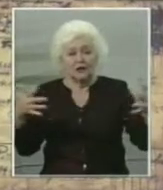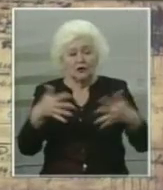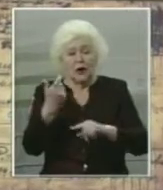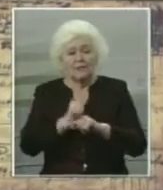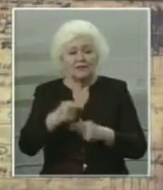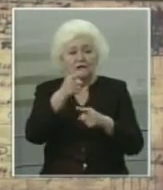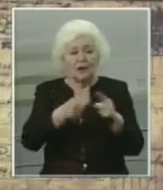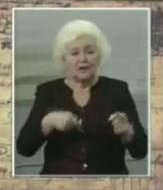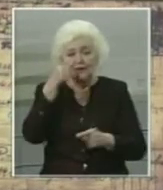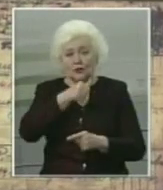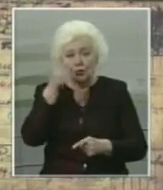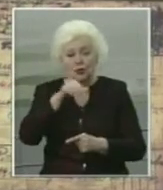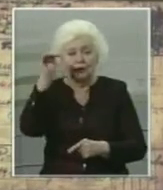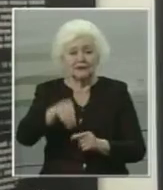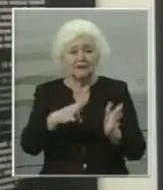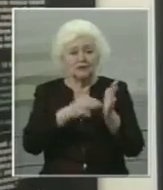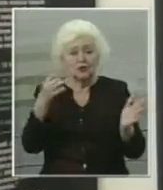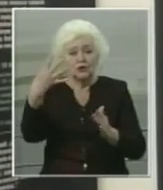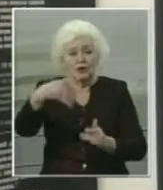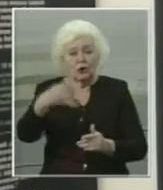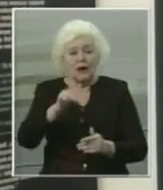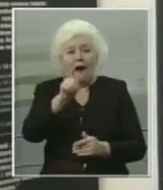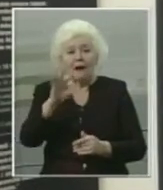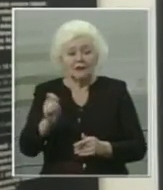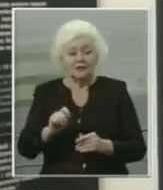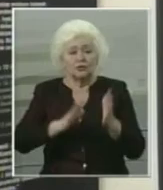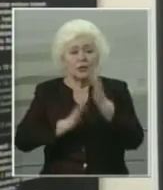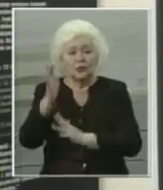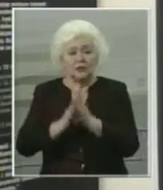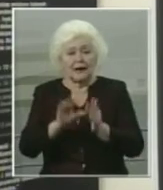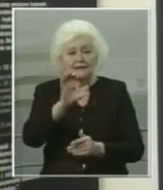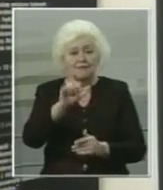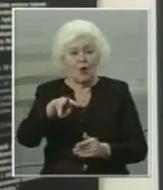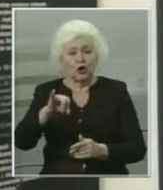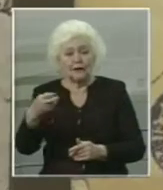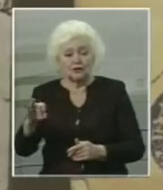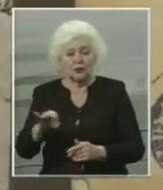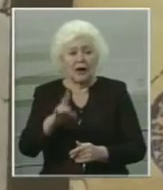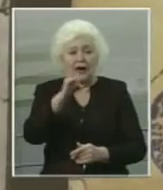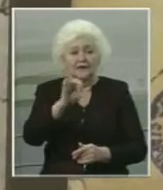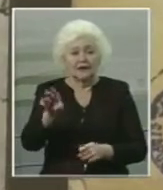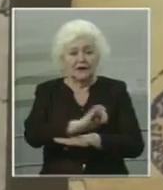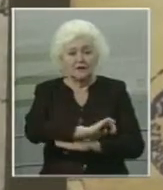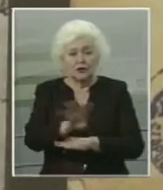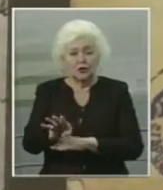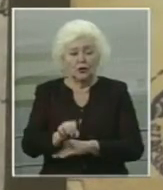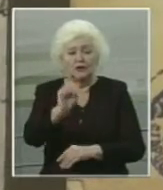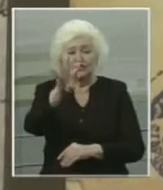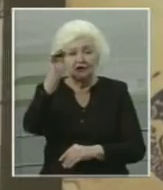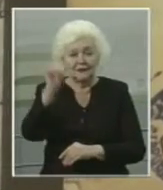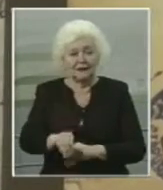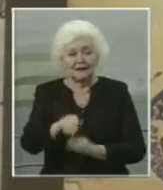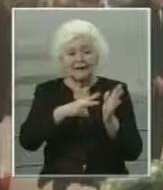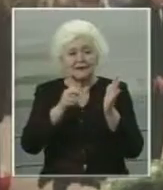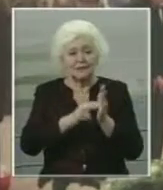за півроку, у квітні 1940-го, у Катинському лісі, тоді ще Смоленської області, НКВСівці розстріляли